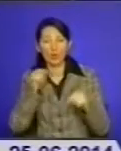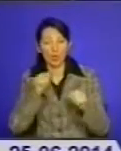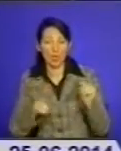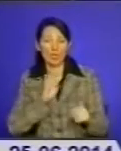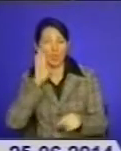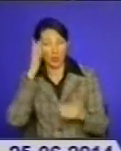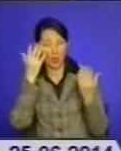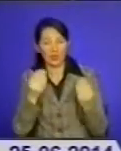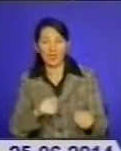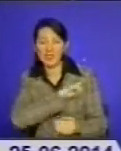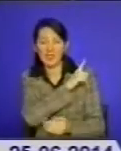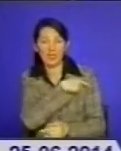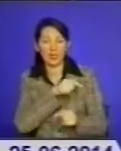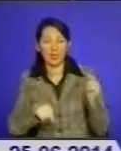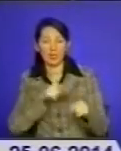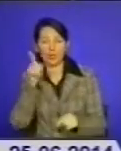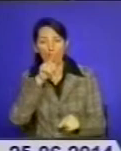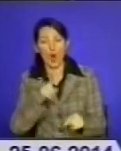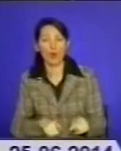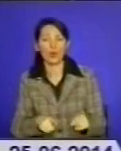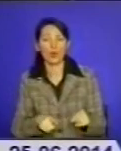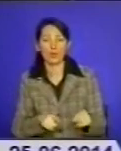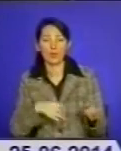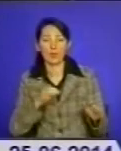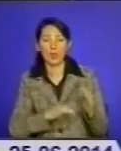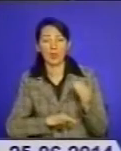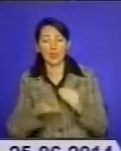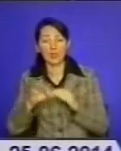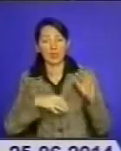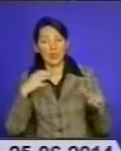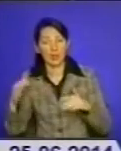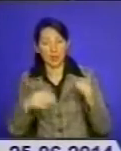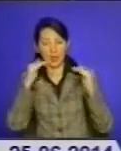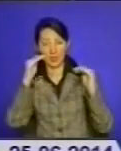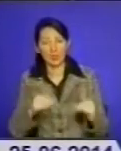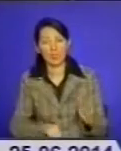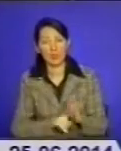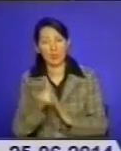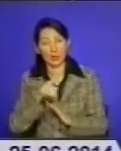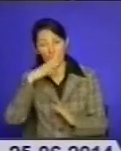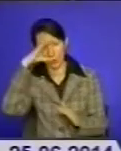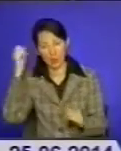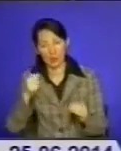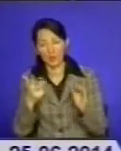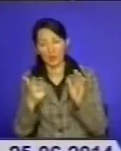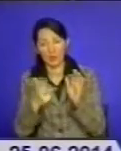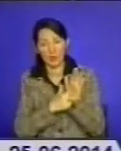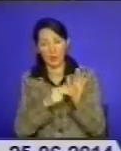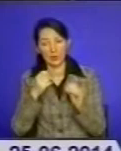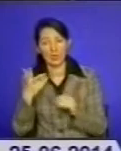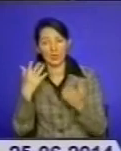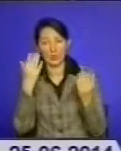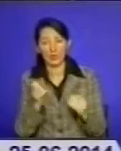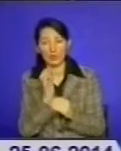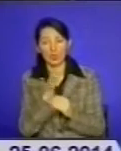дощі, грози, вранці та вдень місцями град, поривчастий східний вітер. Зниження температури повітря вночі 8-13, вдень